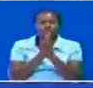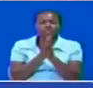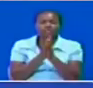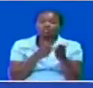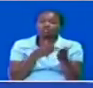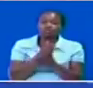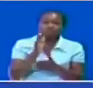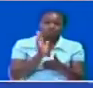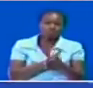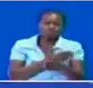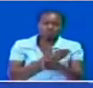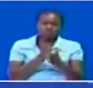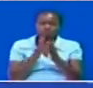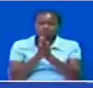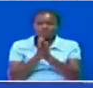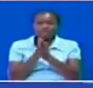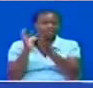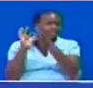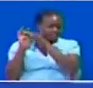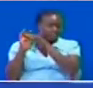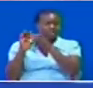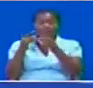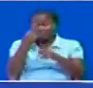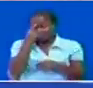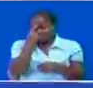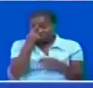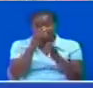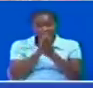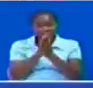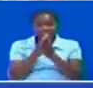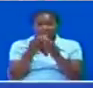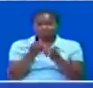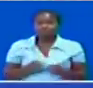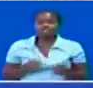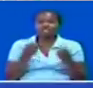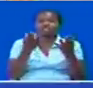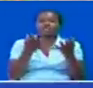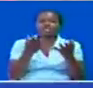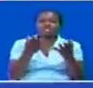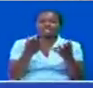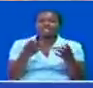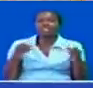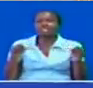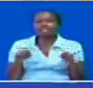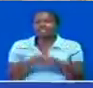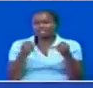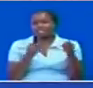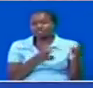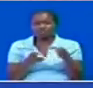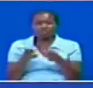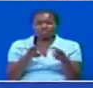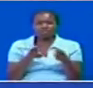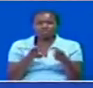Kupitia nyimbo, sala za desturi ya jamii ya Wahindi na hata tambiko, waathiriwa wa ajali za barabarani